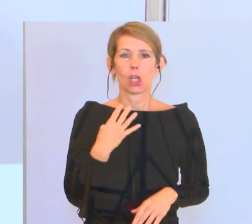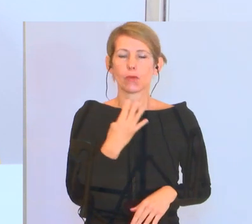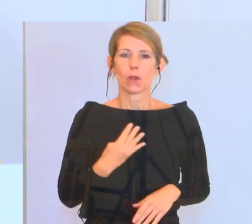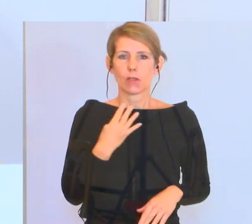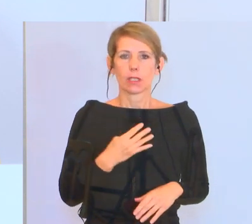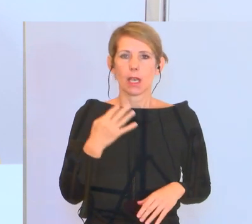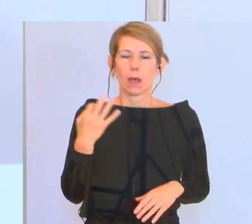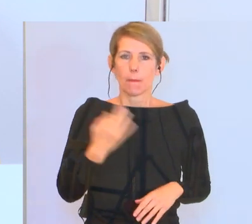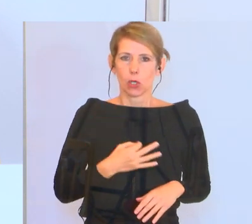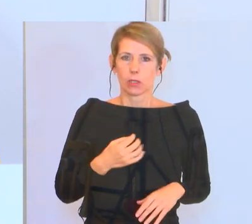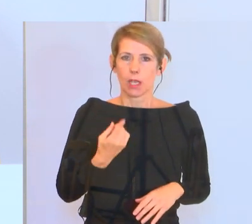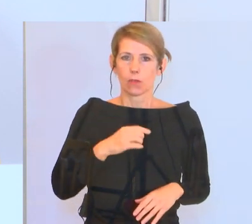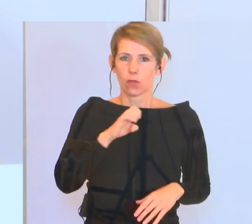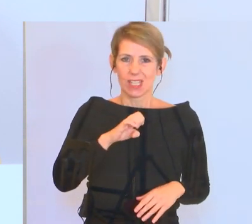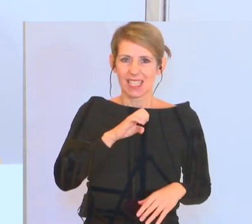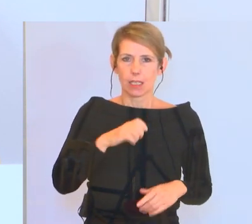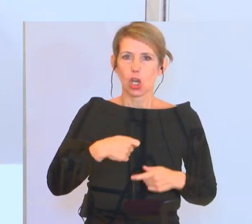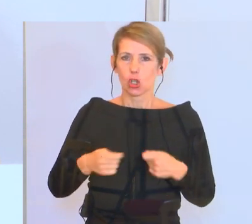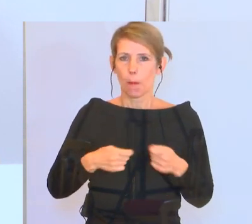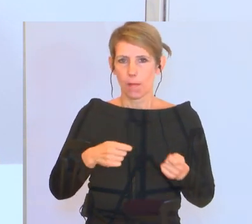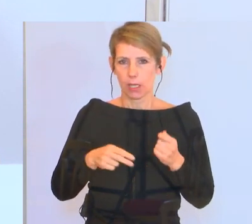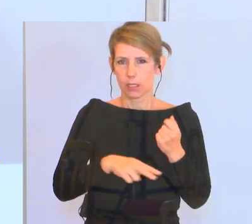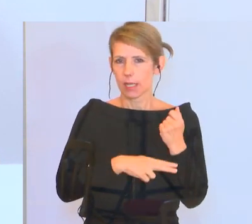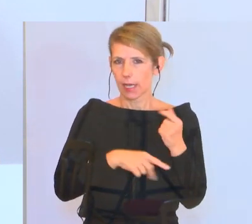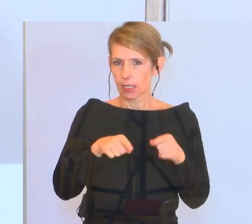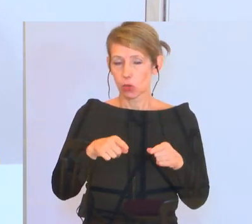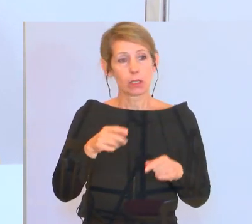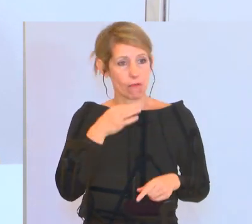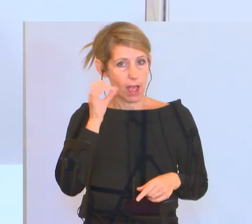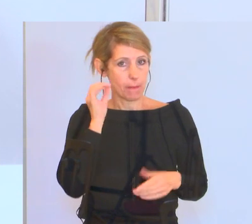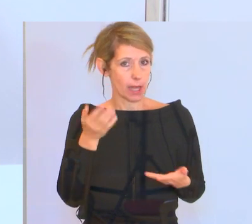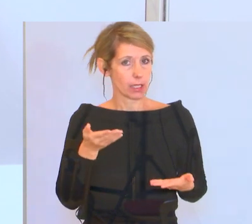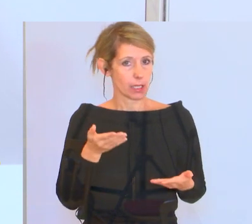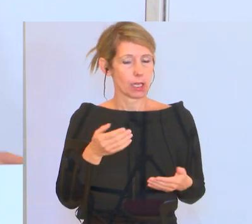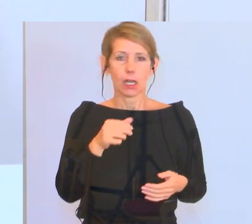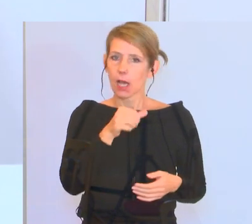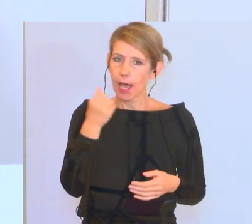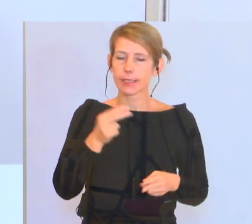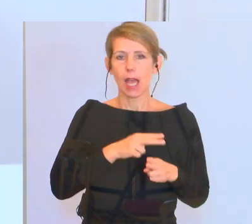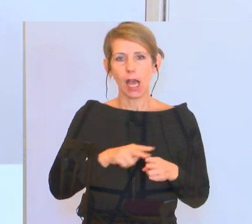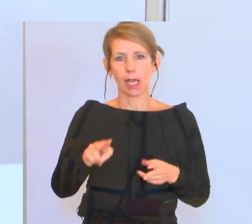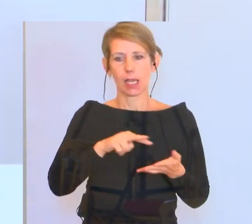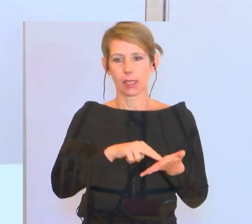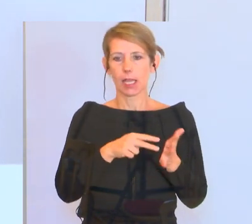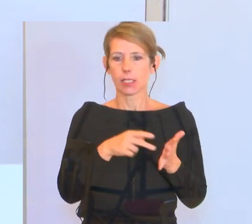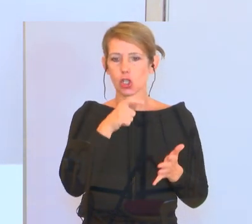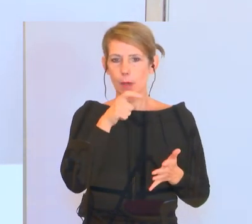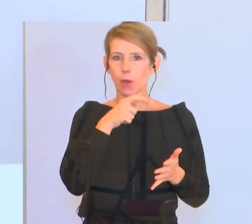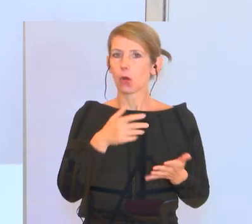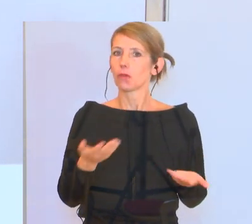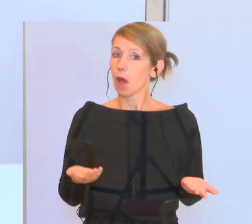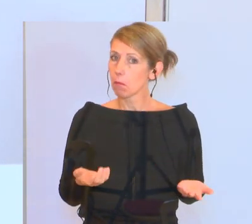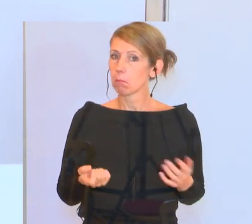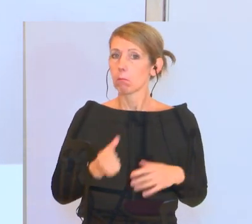der E-Commerce-Lehrlinge sind weiblich. Das ist sehr untypisch für rein technische Lehrberufe und zeigt uns, dass